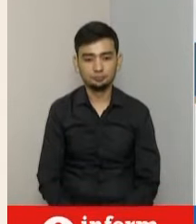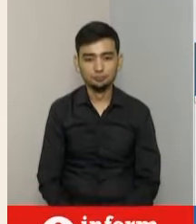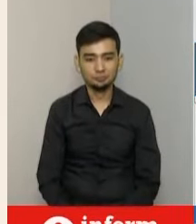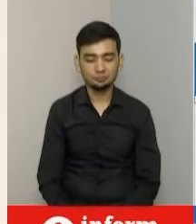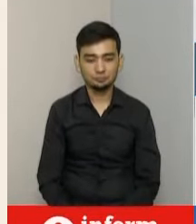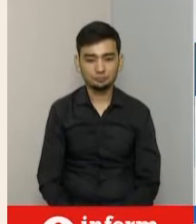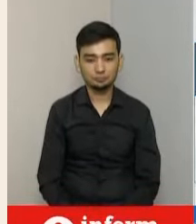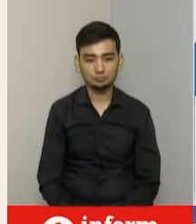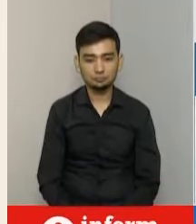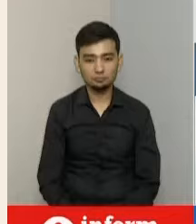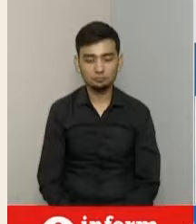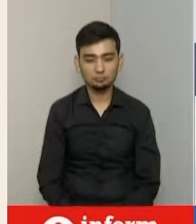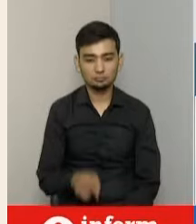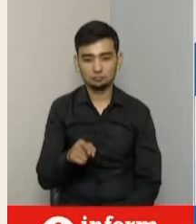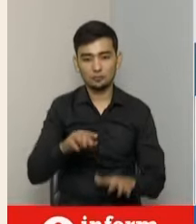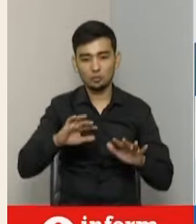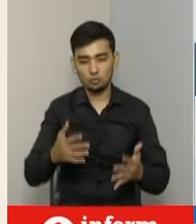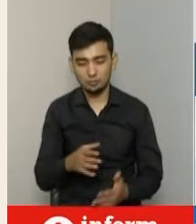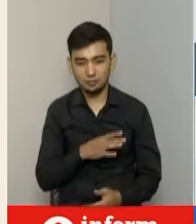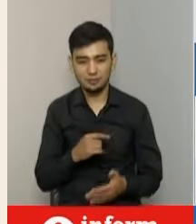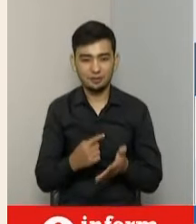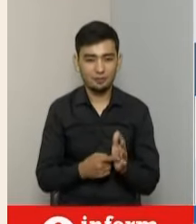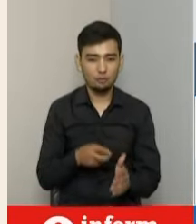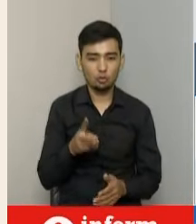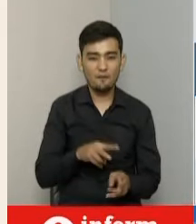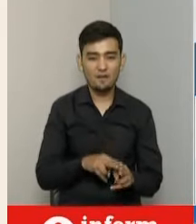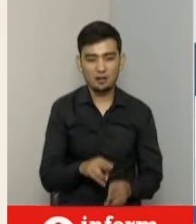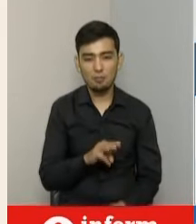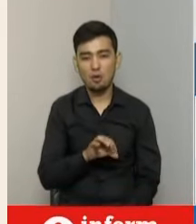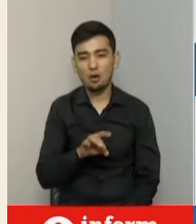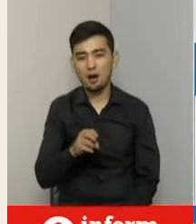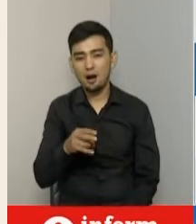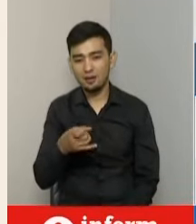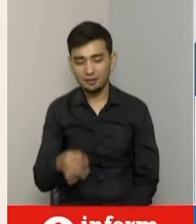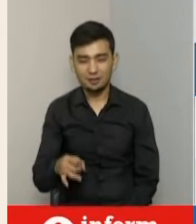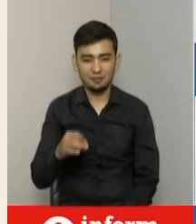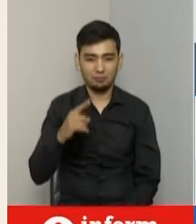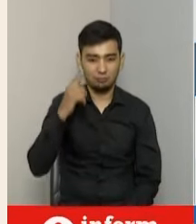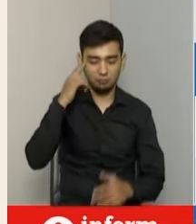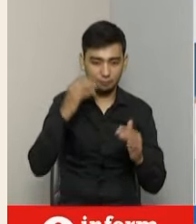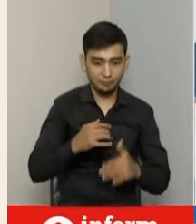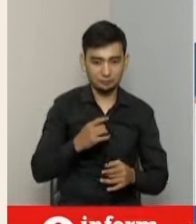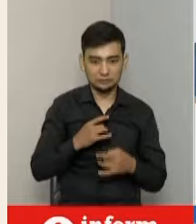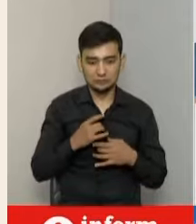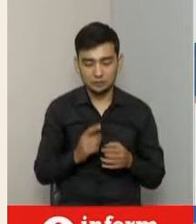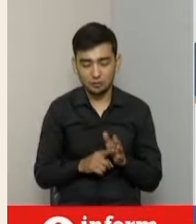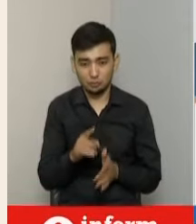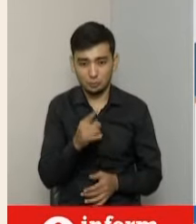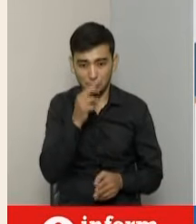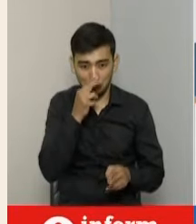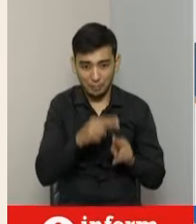Осы орын алған оқиғаның салдарынан талап қоюшыға келтірілген моральдық психологиялық азаптың күйзеліске ұшырауының орын алу